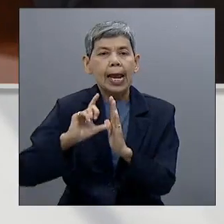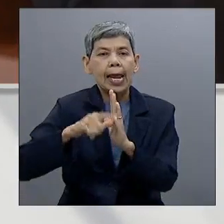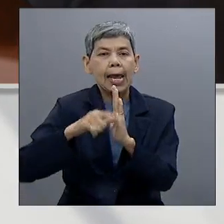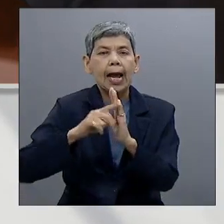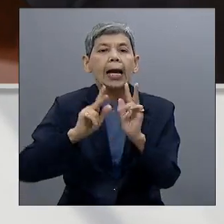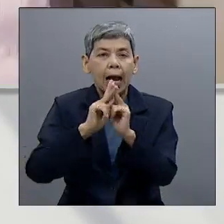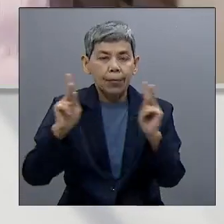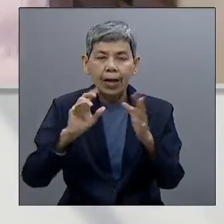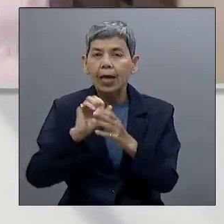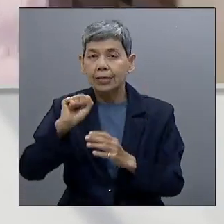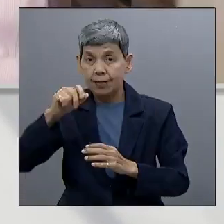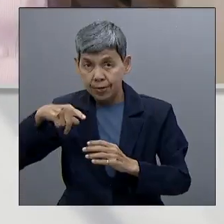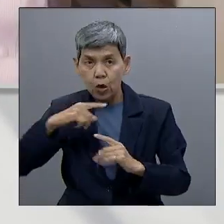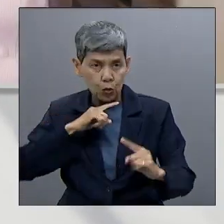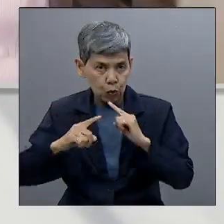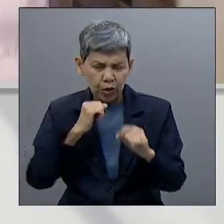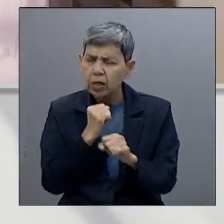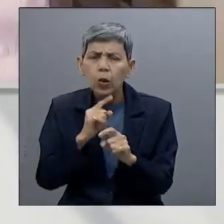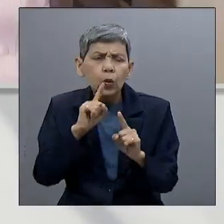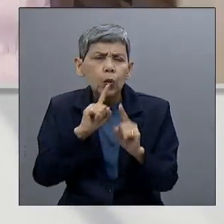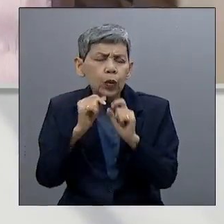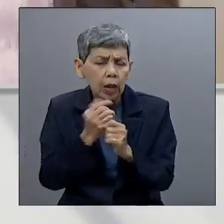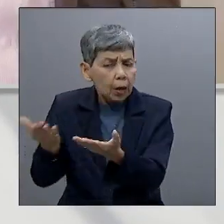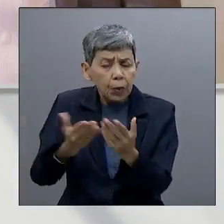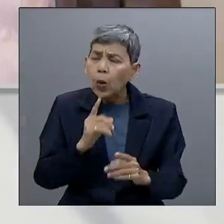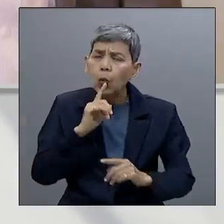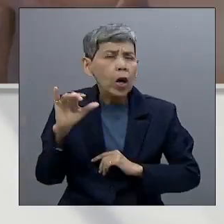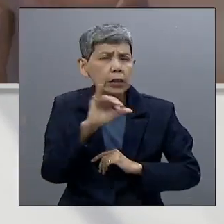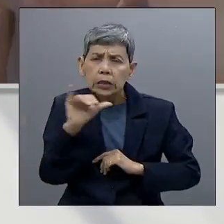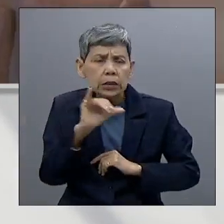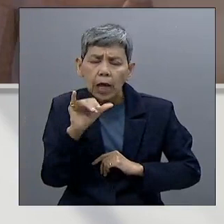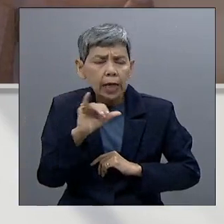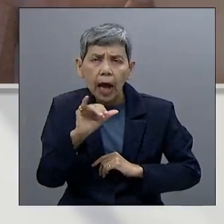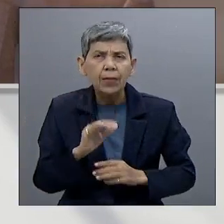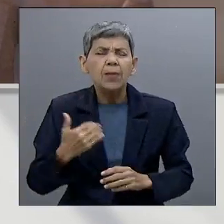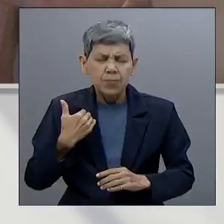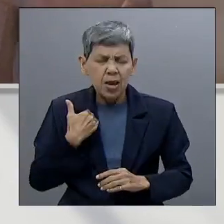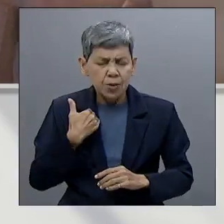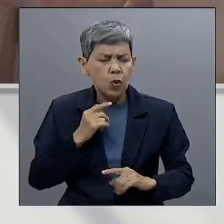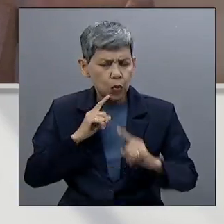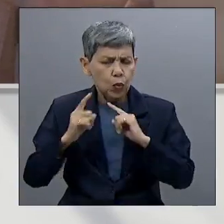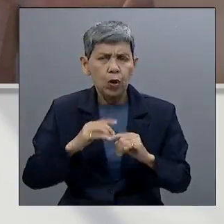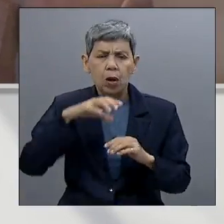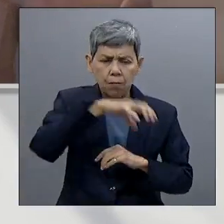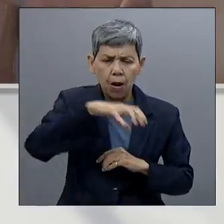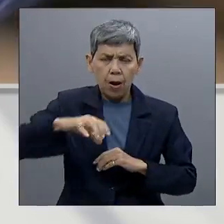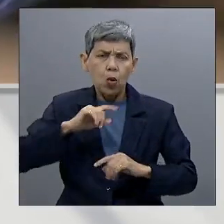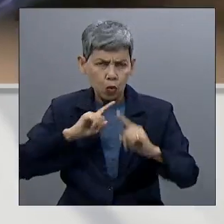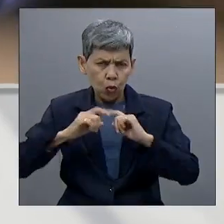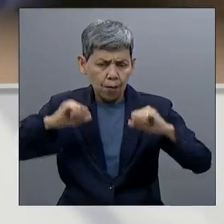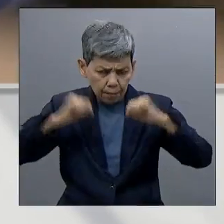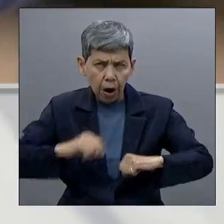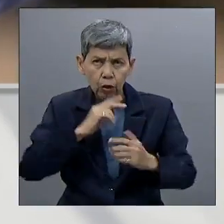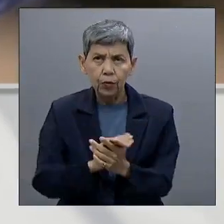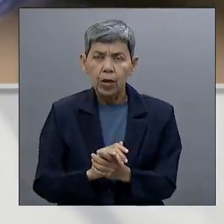ว่าตอนนี้ยังไม่ได้คุยกันในรายละเอียดนะคะว่าจะให้แอนโทเนียมาทำอะไรได้บ้างหรือไม่อย่างไรมันมีข้อตกลงระหว่างองค์กรอยู่ด้วยค่ะแต่จากส